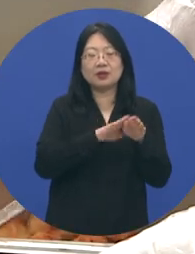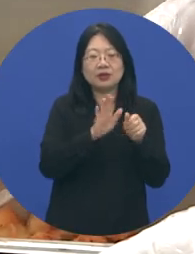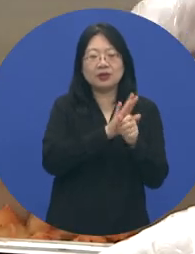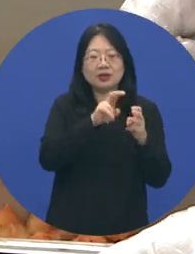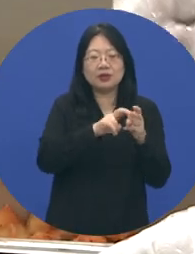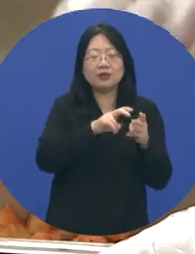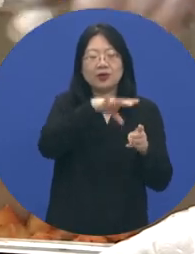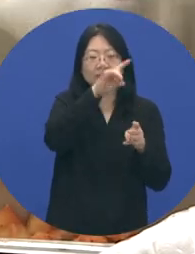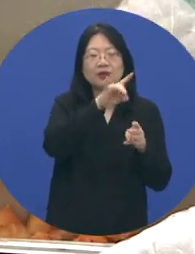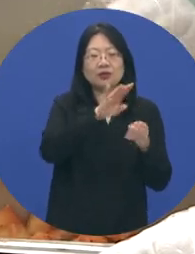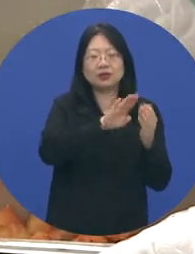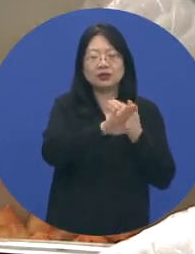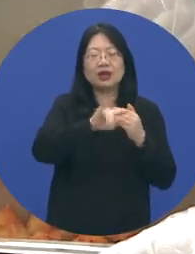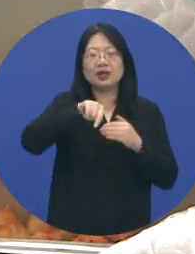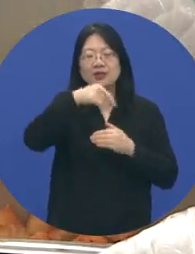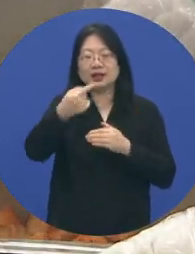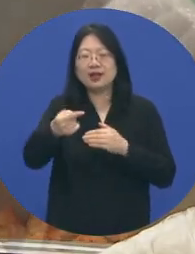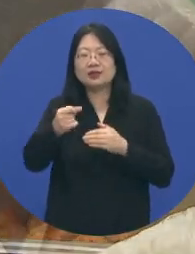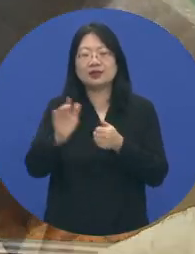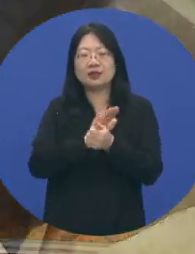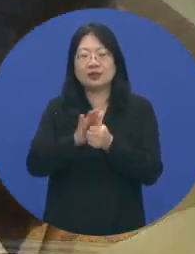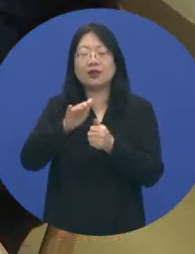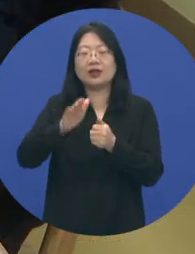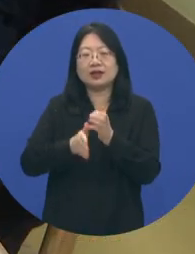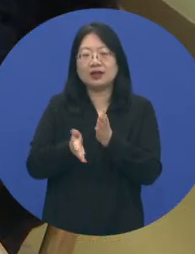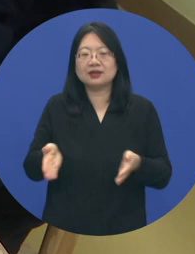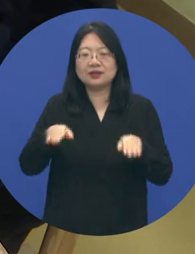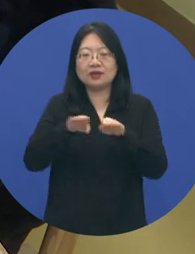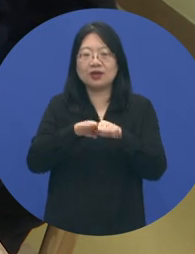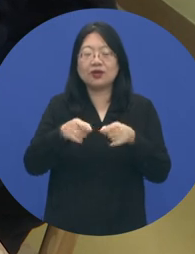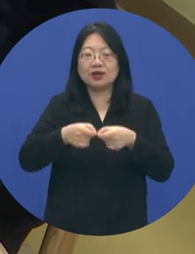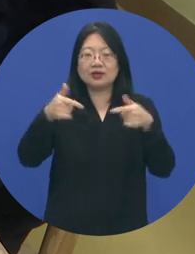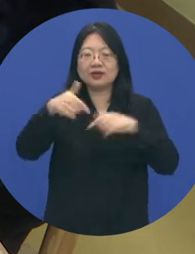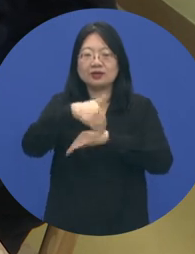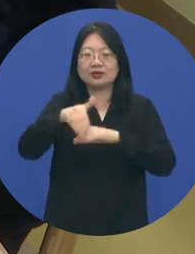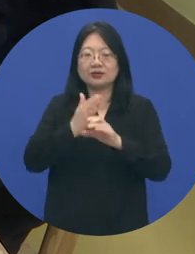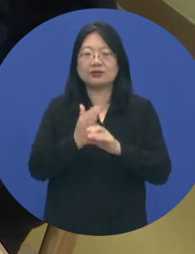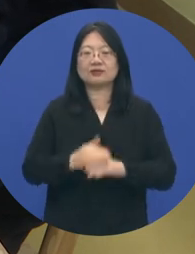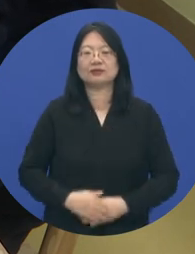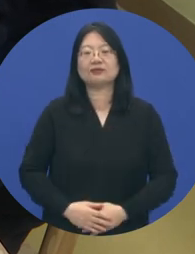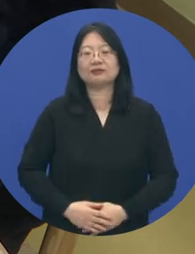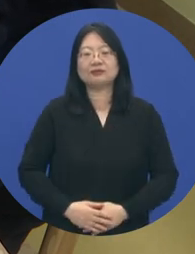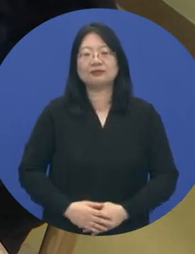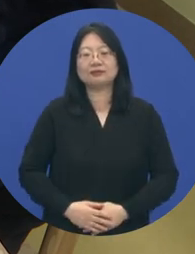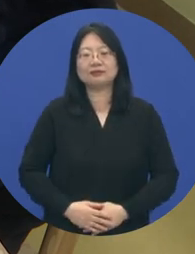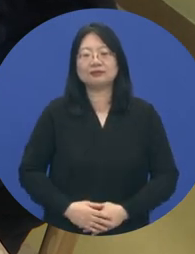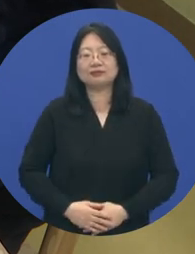후 도내 다른 돌봄시설로의 확대를 검토 중입니다. GTV 뉴스 이슬비입니다.